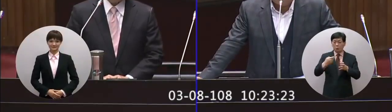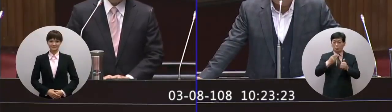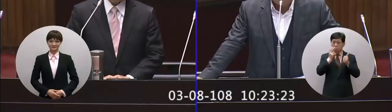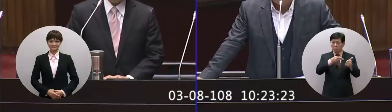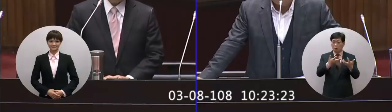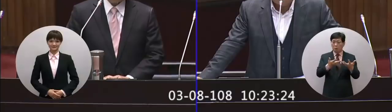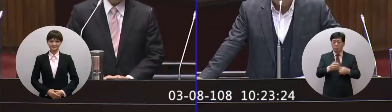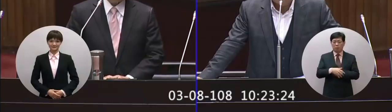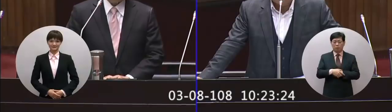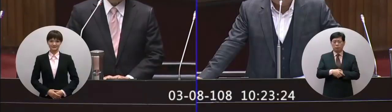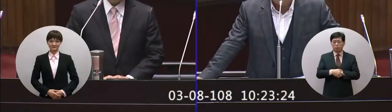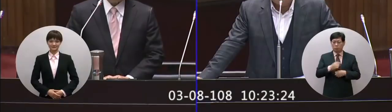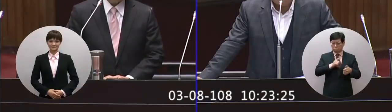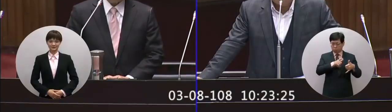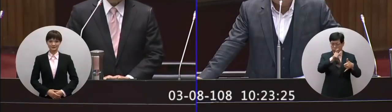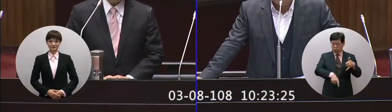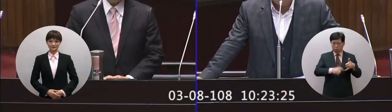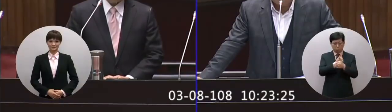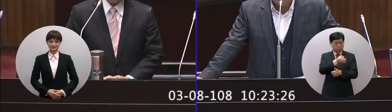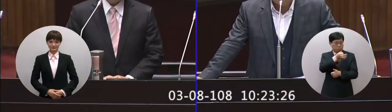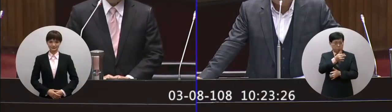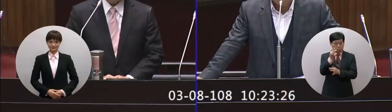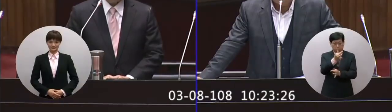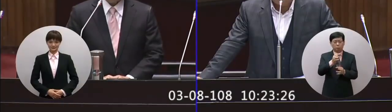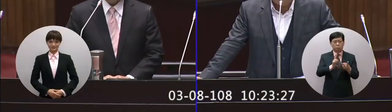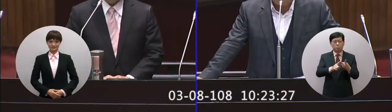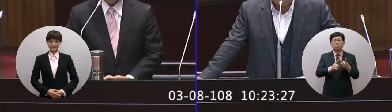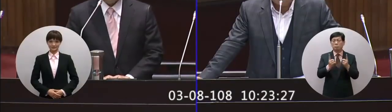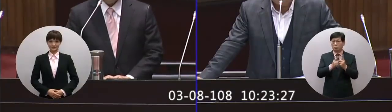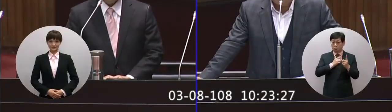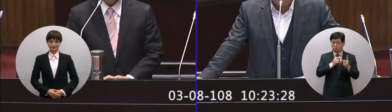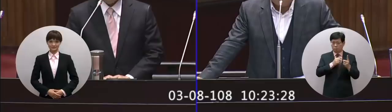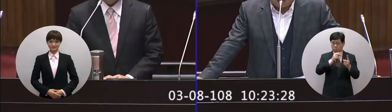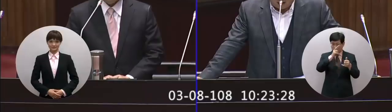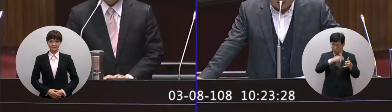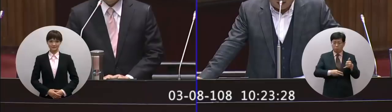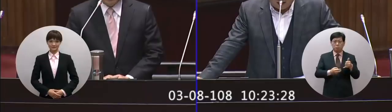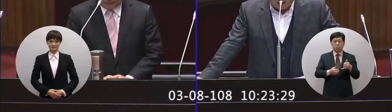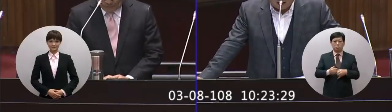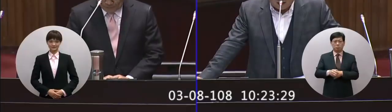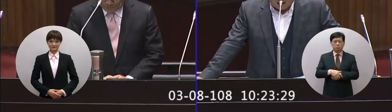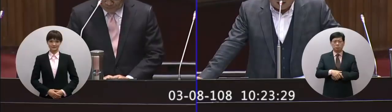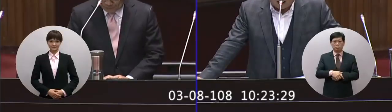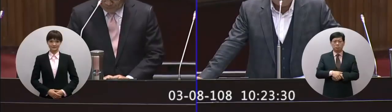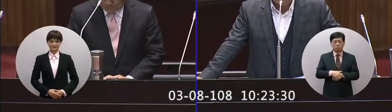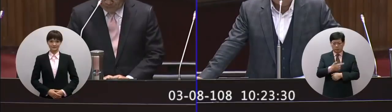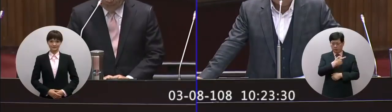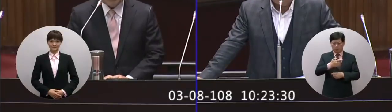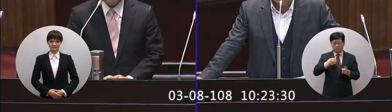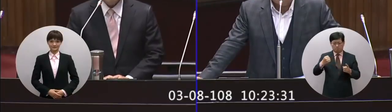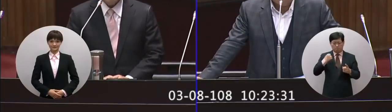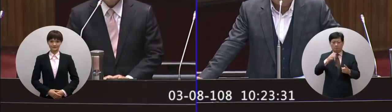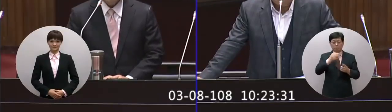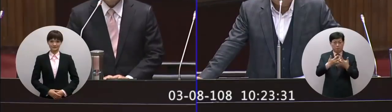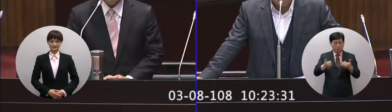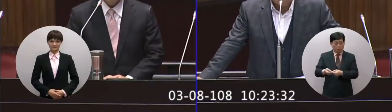上苏院长，除了苏院长有完整的历练之外，一定是对我们苏院长有特别的一个强而有力